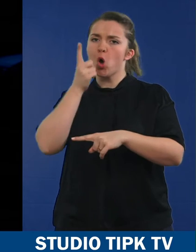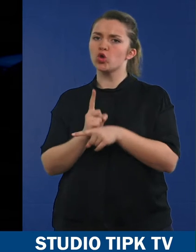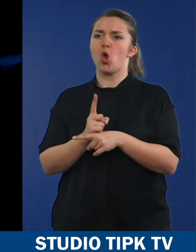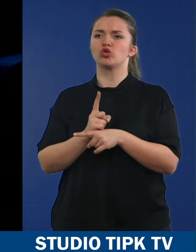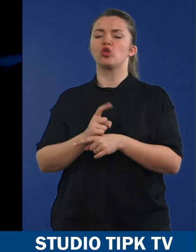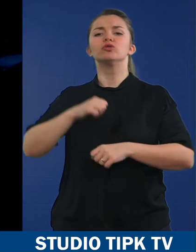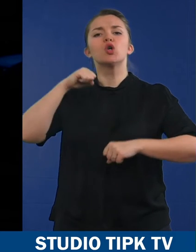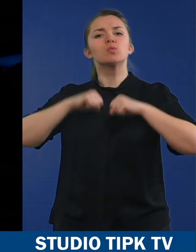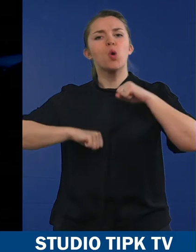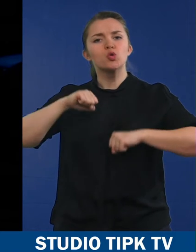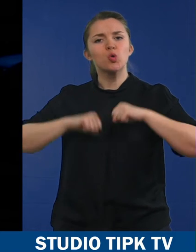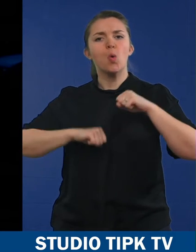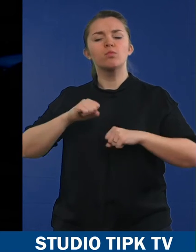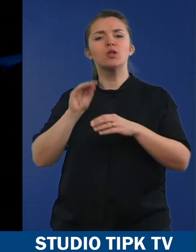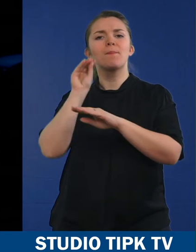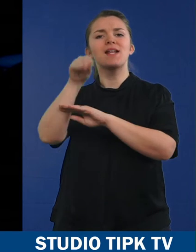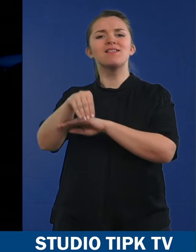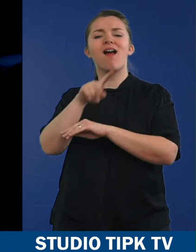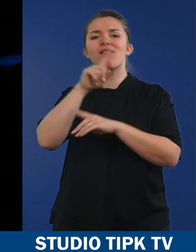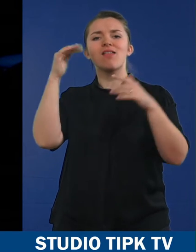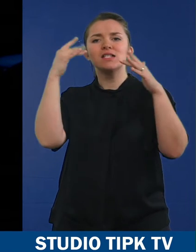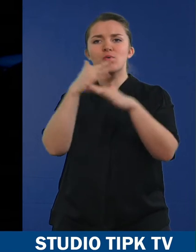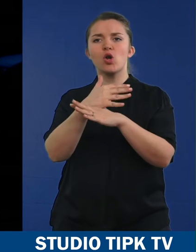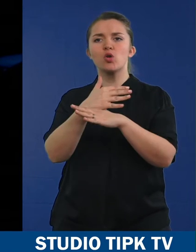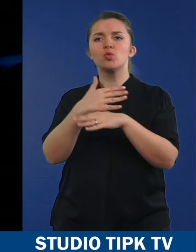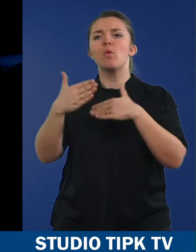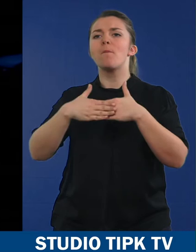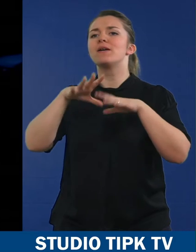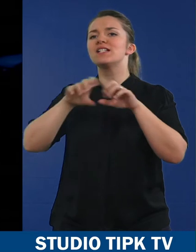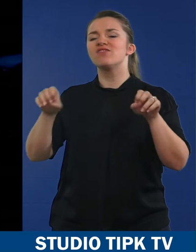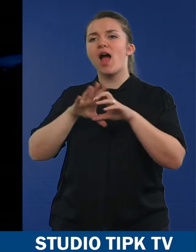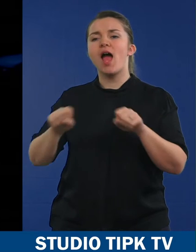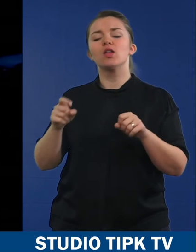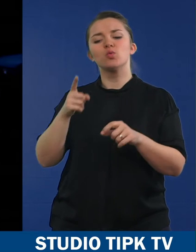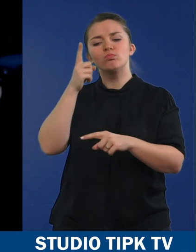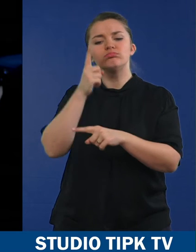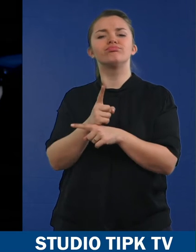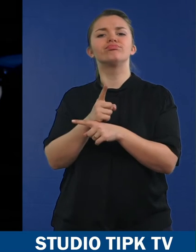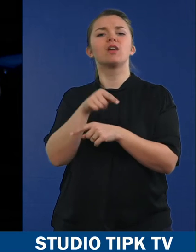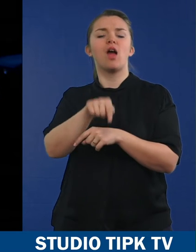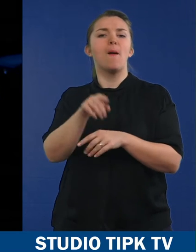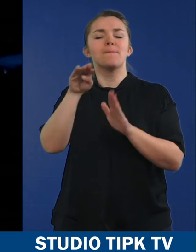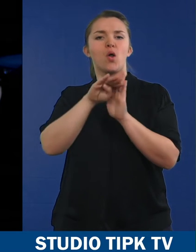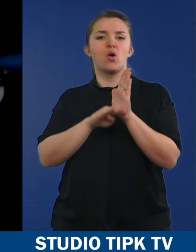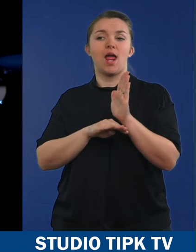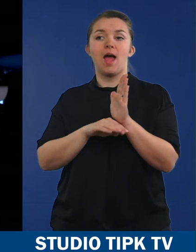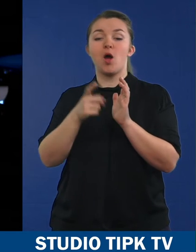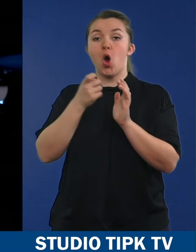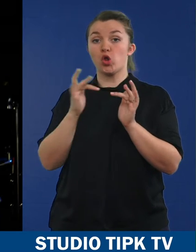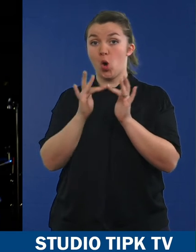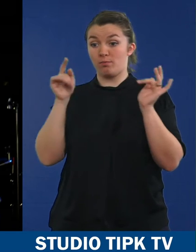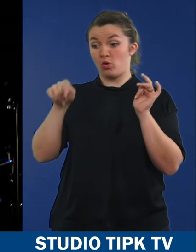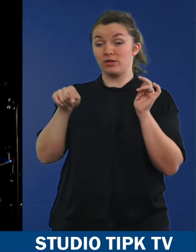odločnost, sposobnost preseganja nesporazumov pri izvajanju začrtanega programa. Od